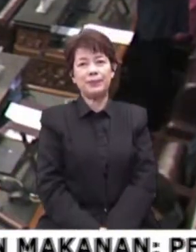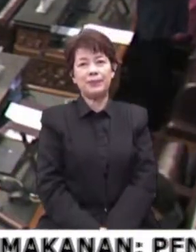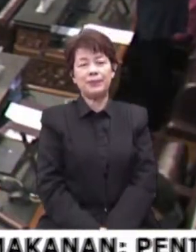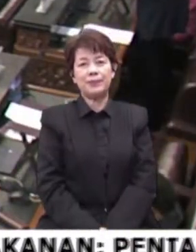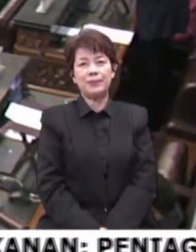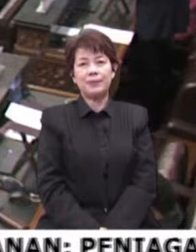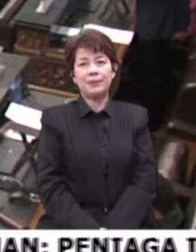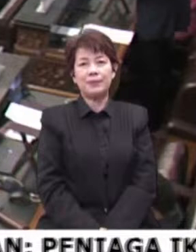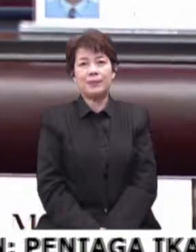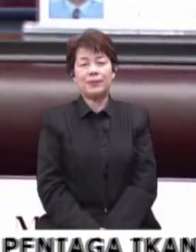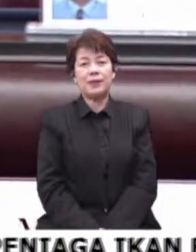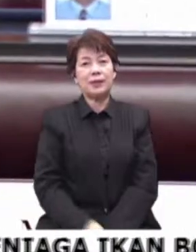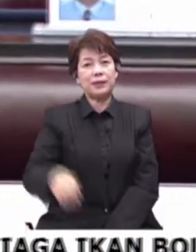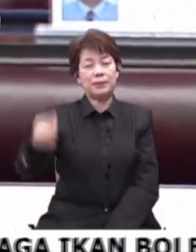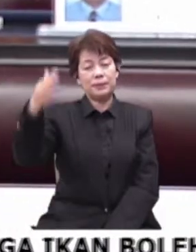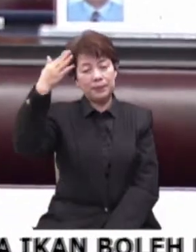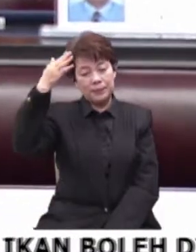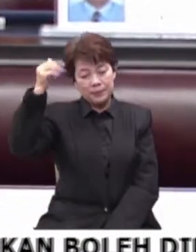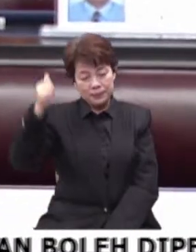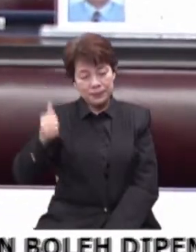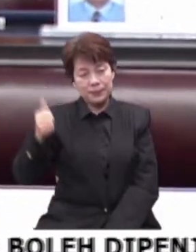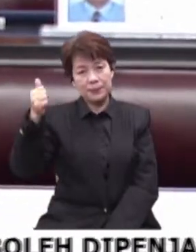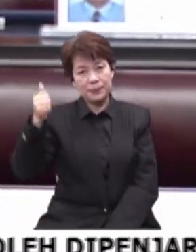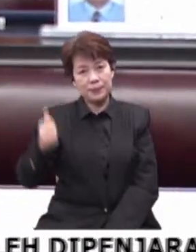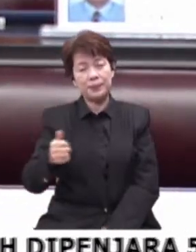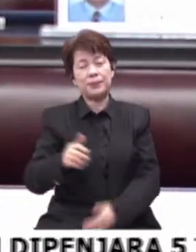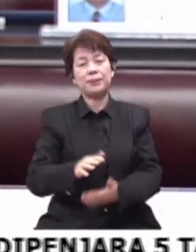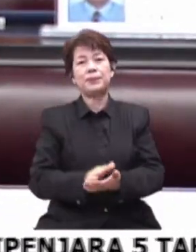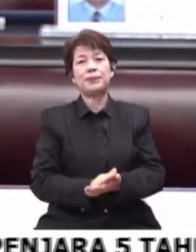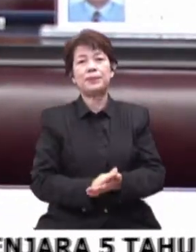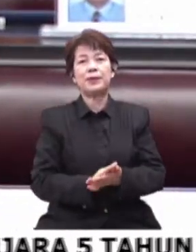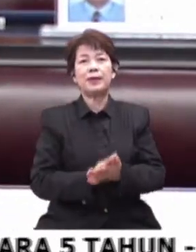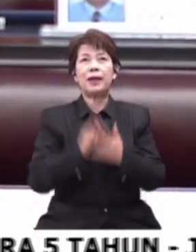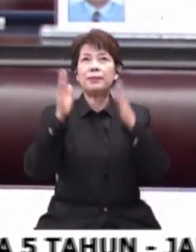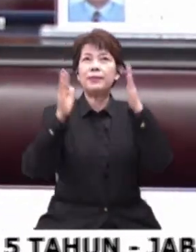Assalamualaikum salam sejahtera